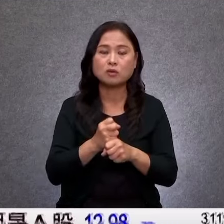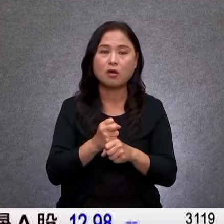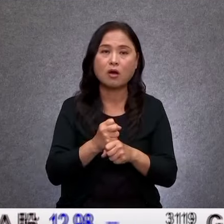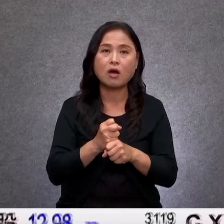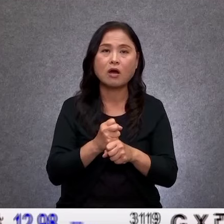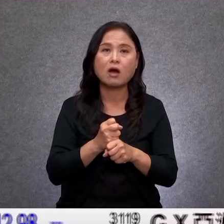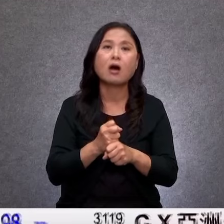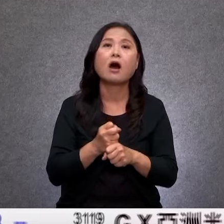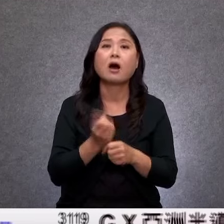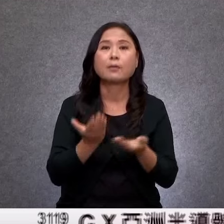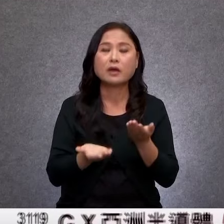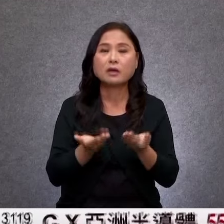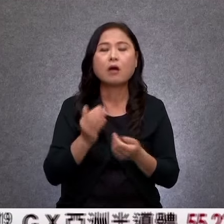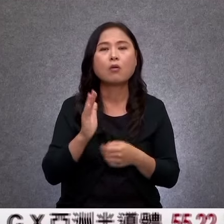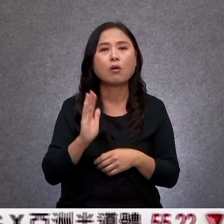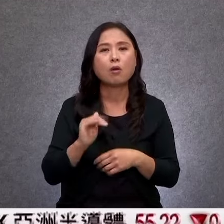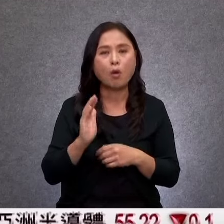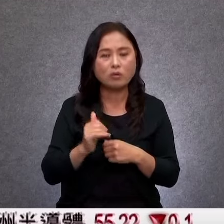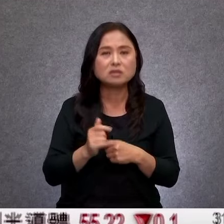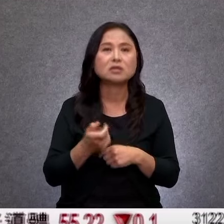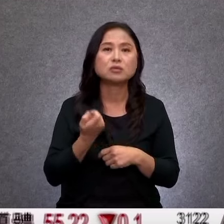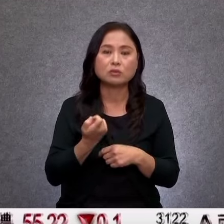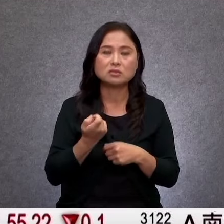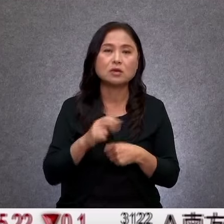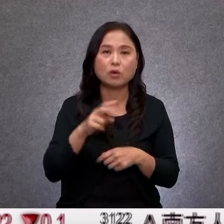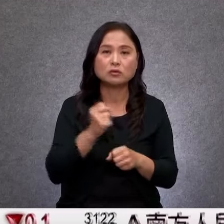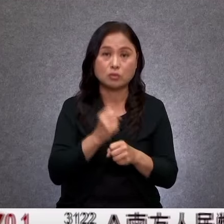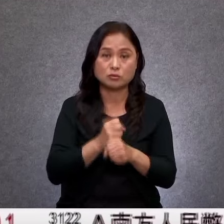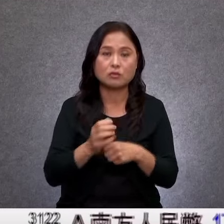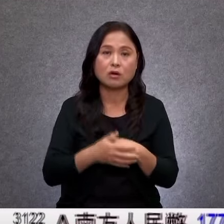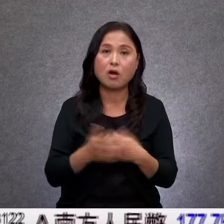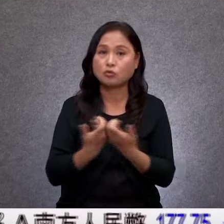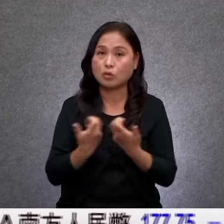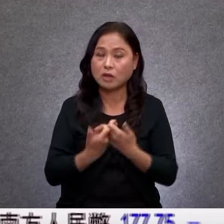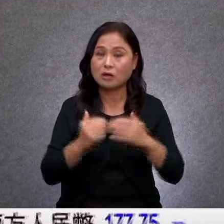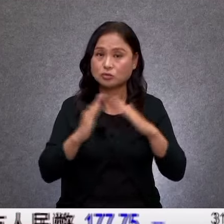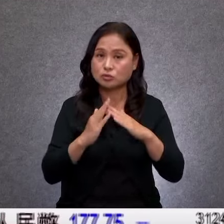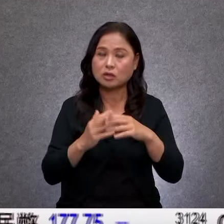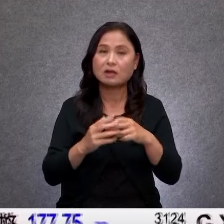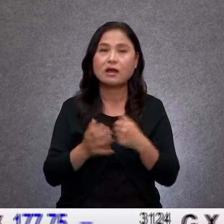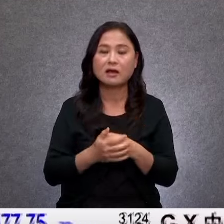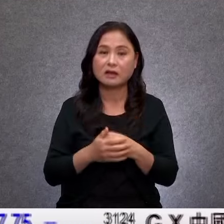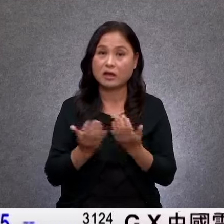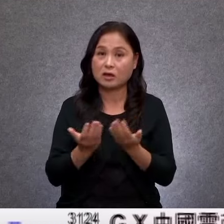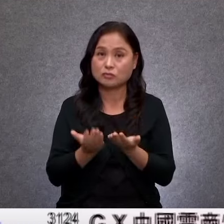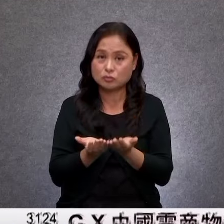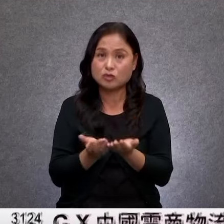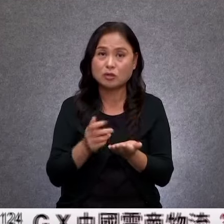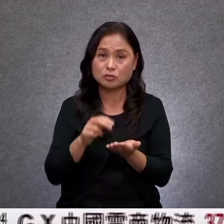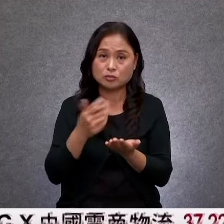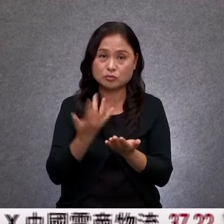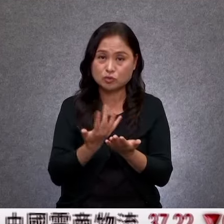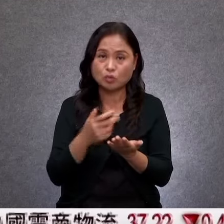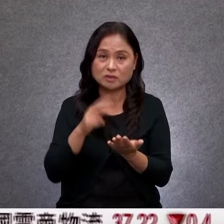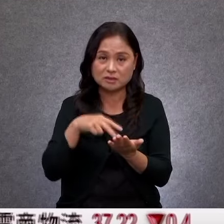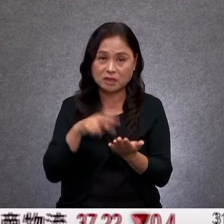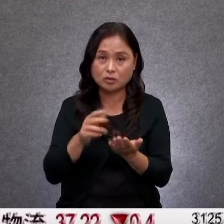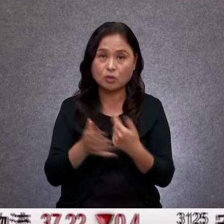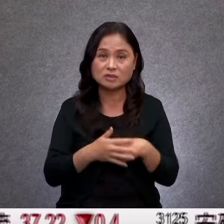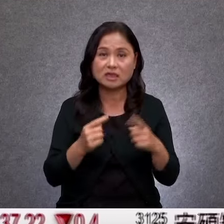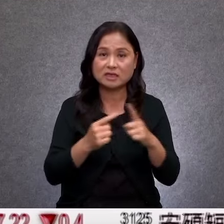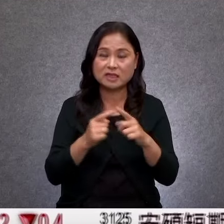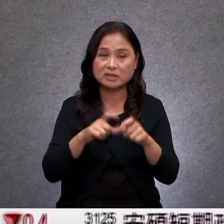家揾工作做咧，相對嚟講咧都係比較可以揾到工作做。統計處出嚟嘅數字咧，我哋都